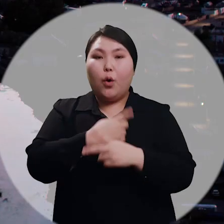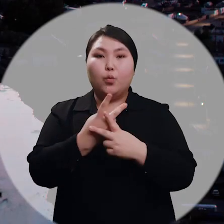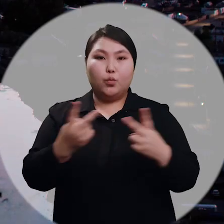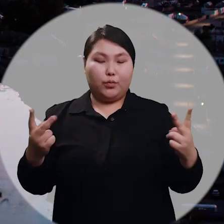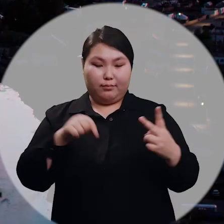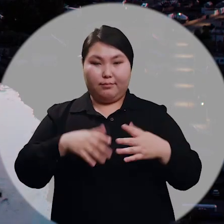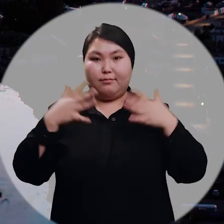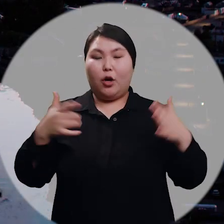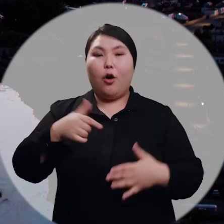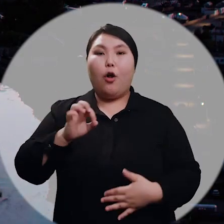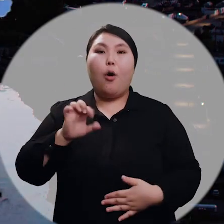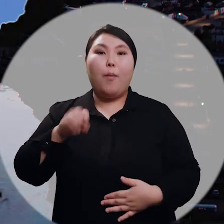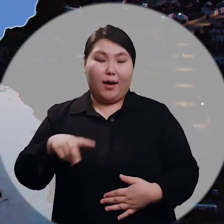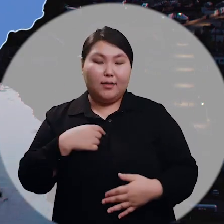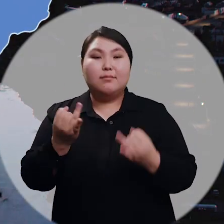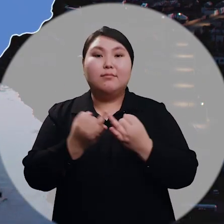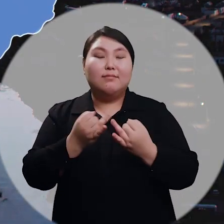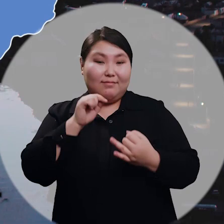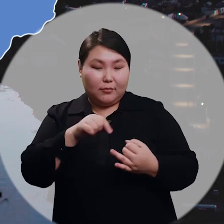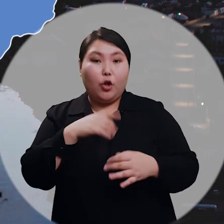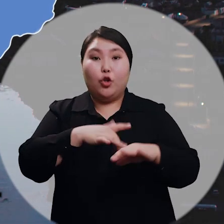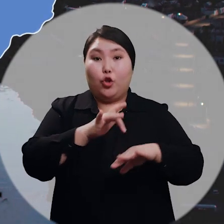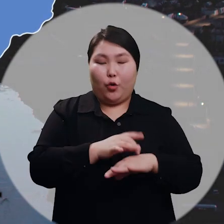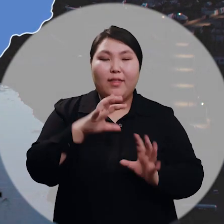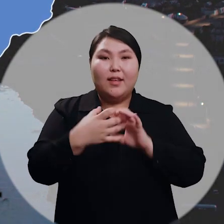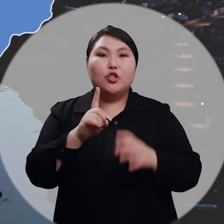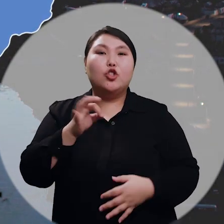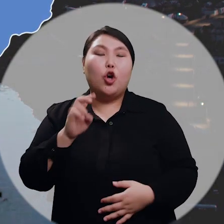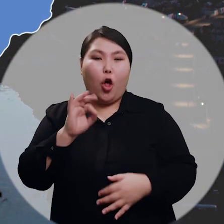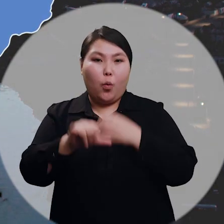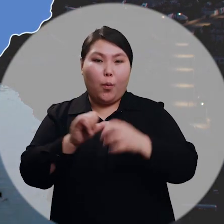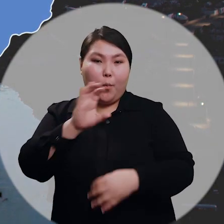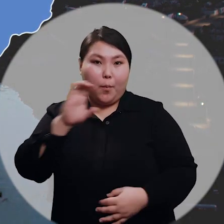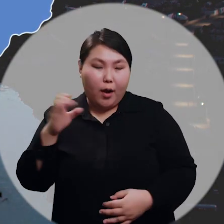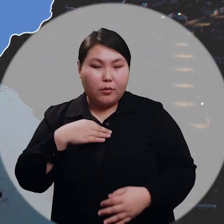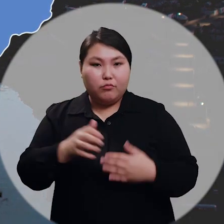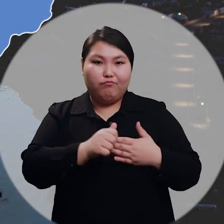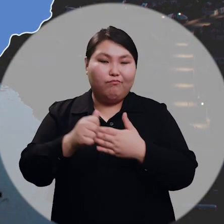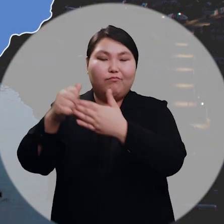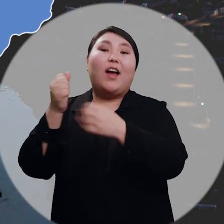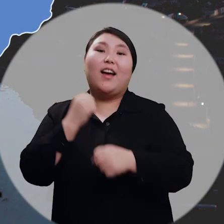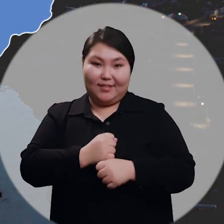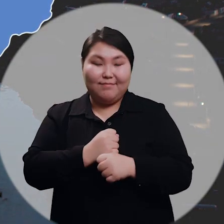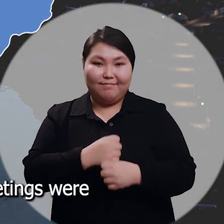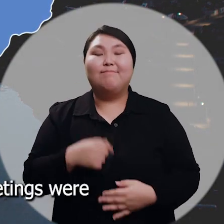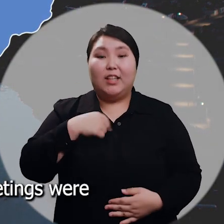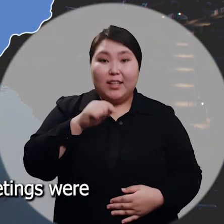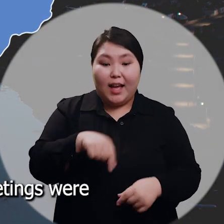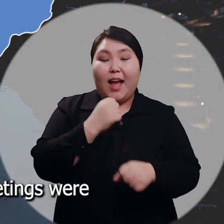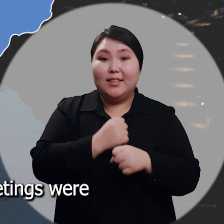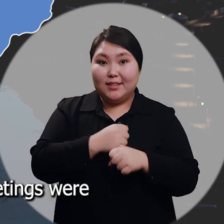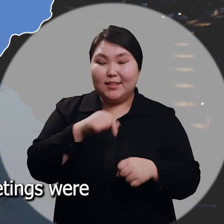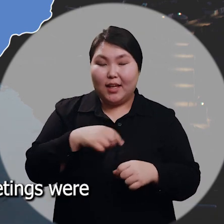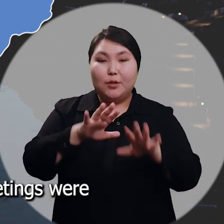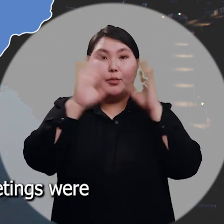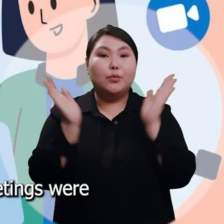үндэсэнэ хэмжээнд, Глоб Интернашнэл 2 болон, дэлхэн зүнг олунсэн байг үлхэд чэгэлүүдэн ажилсан билай. Энэ